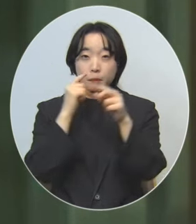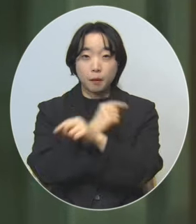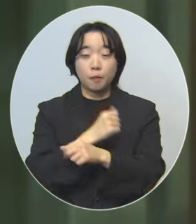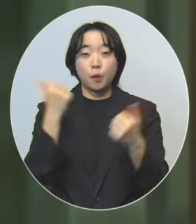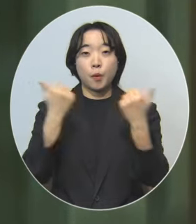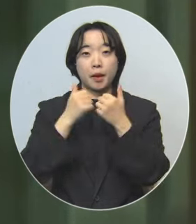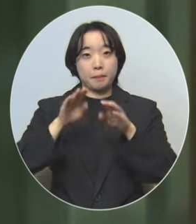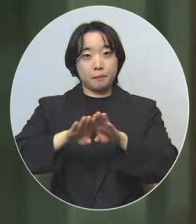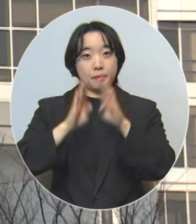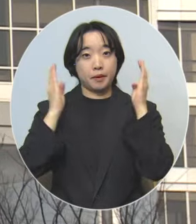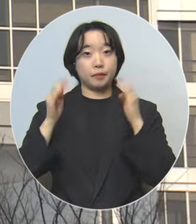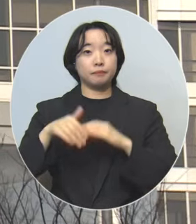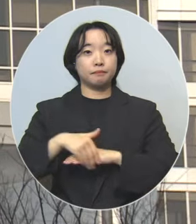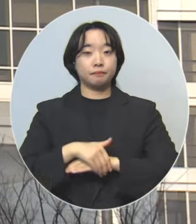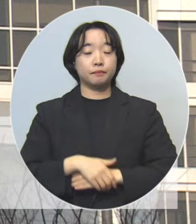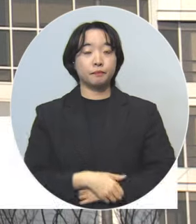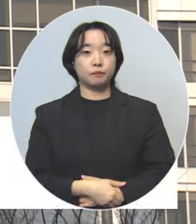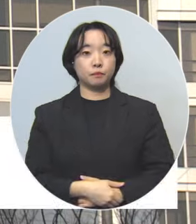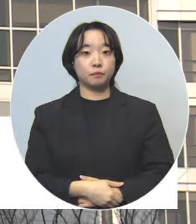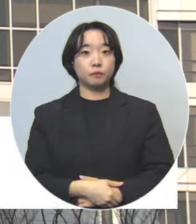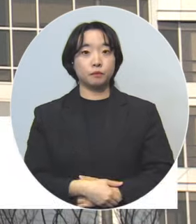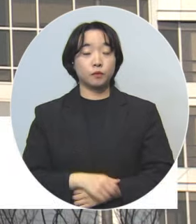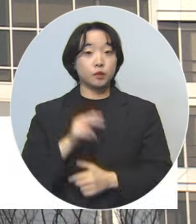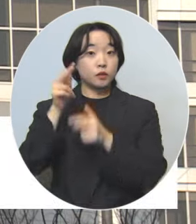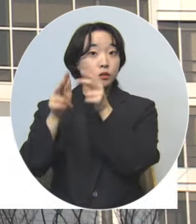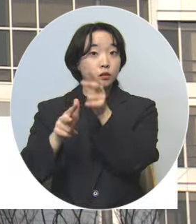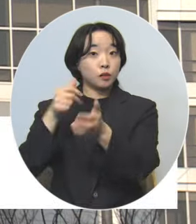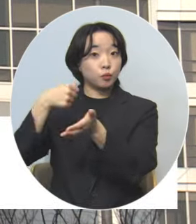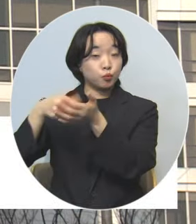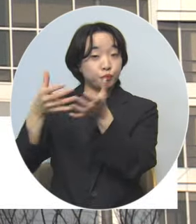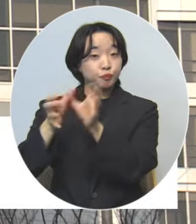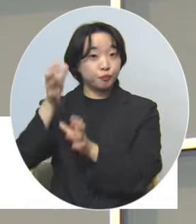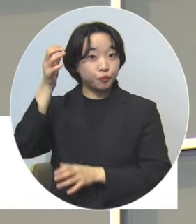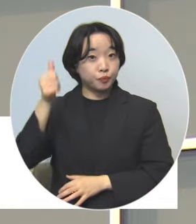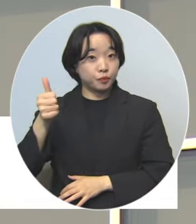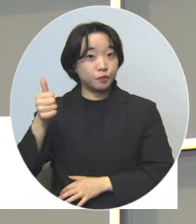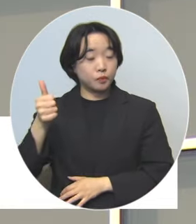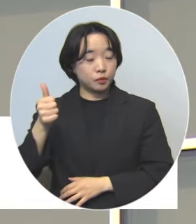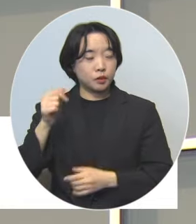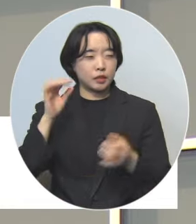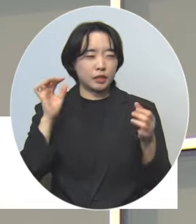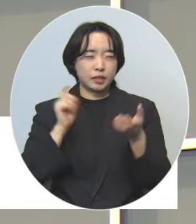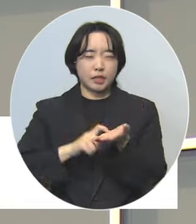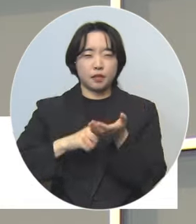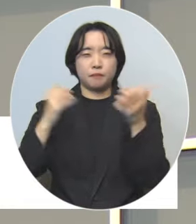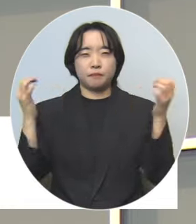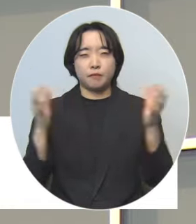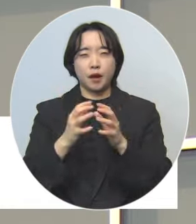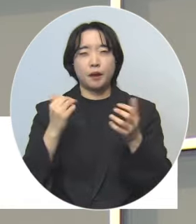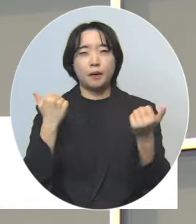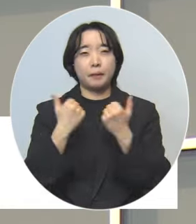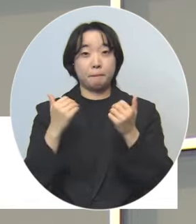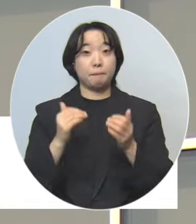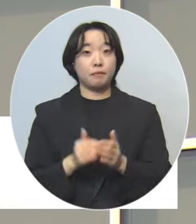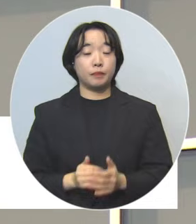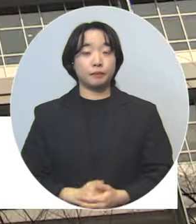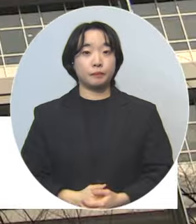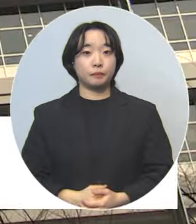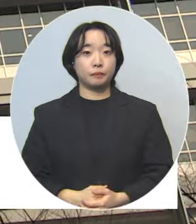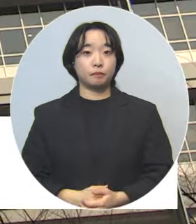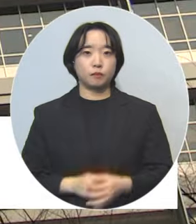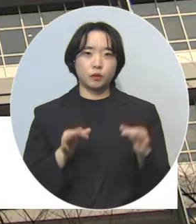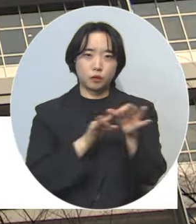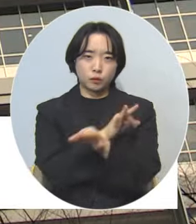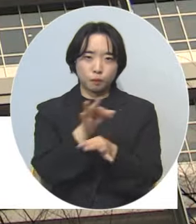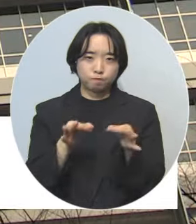예정이라고 설명했습니다 산업통상자원부는 안덕근 장관 주제로 긴급 실물경제 점검 회의를 진행했습니다 경제